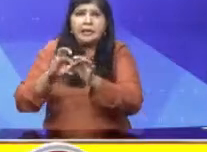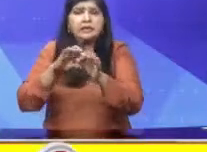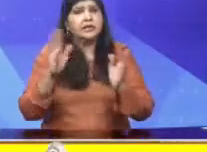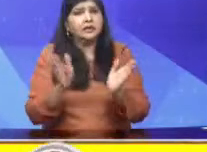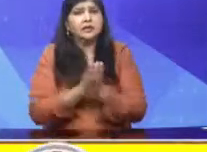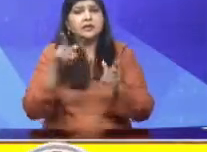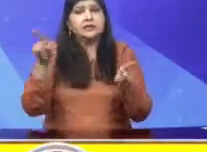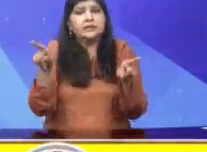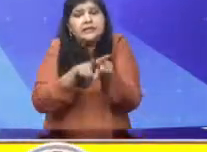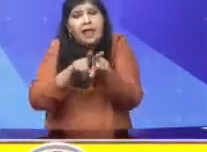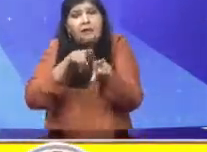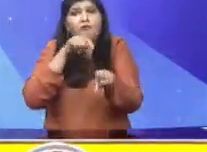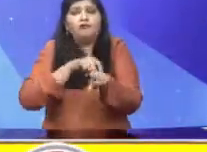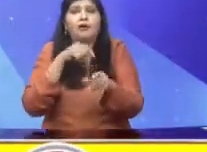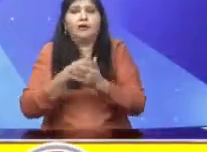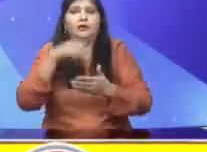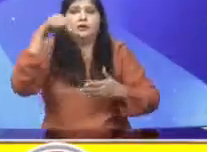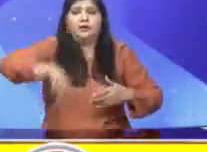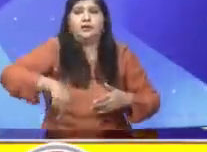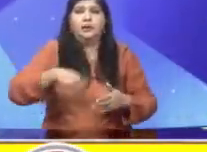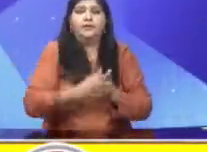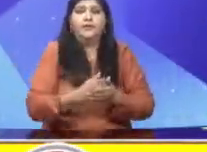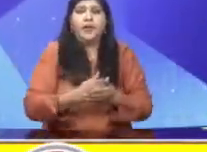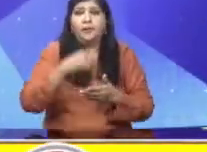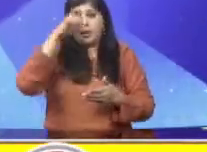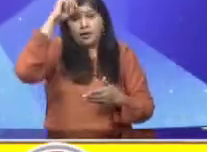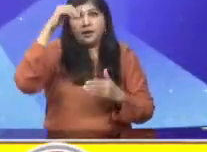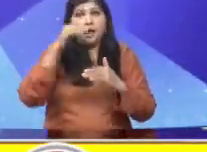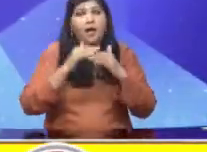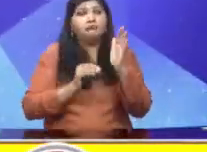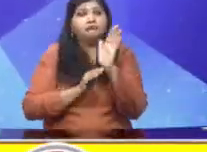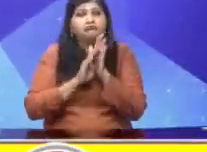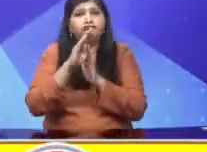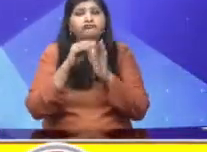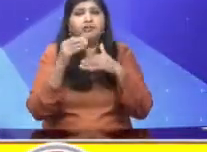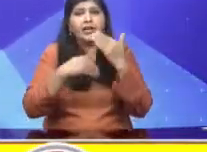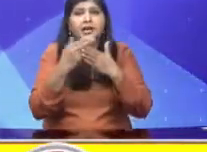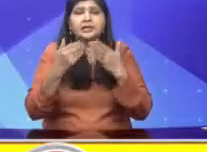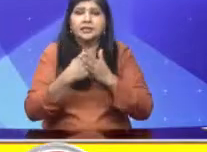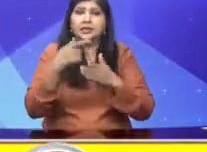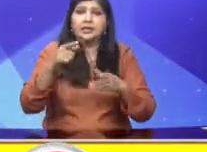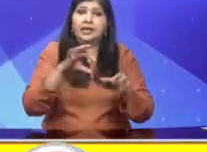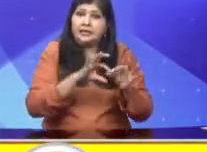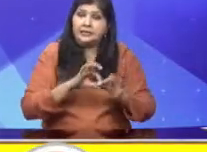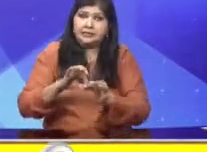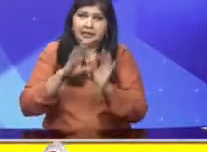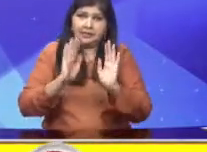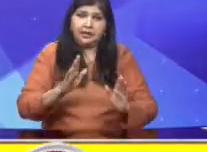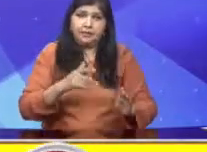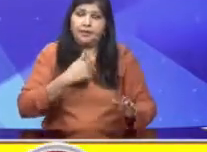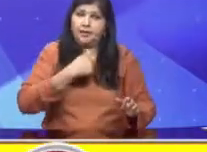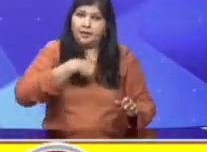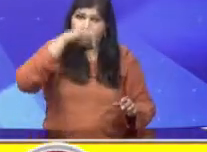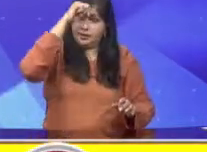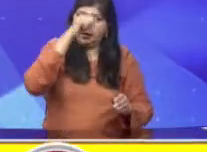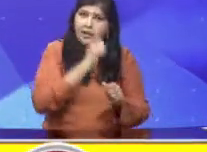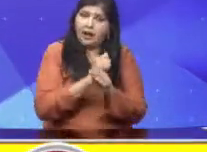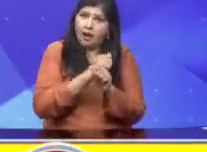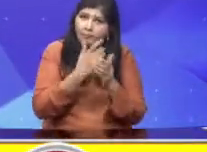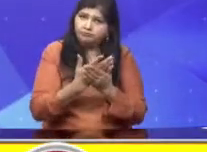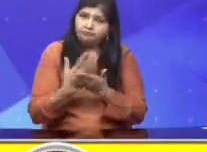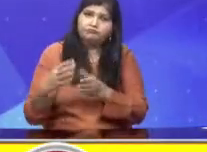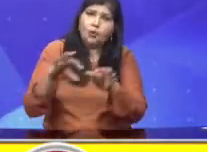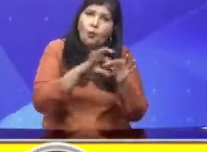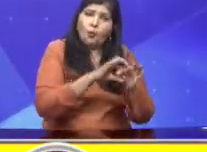वैसे ही हमें देश के विकास के लिए एकजूट होना है हमें देश के लिए जीना है देश के लिए